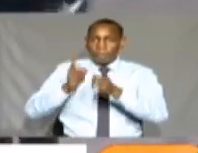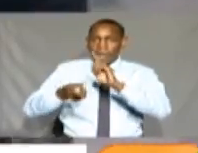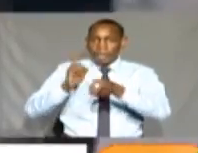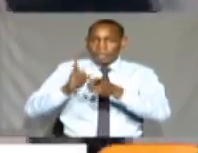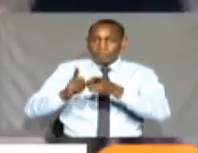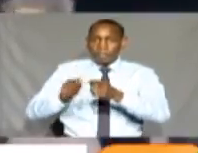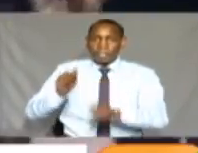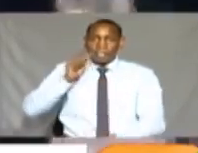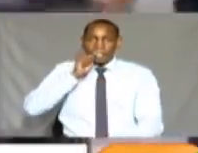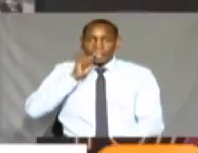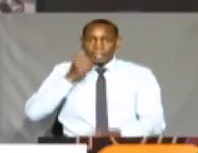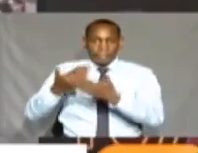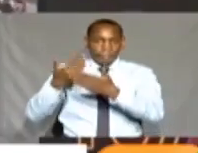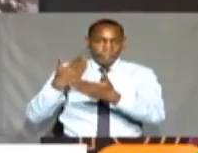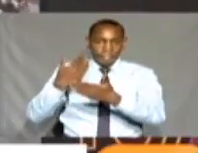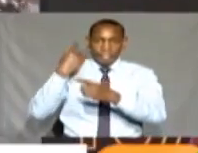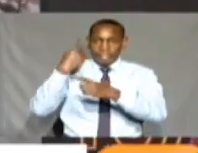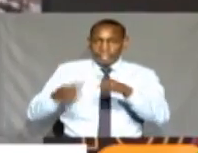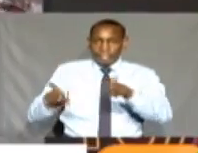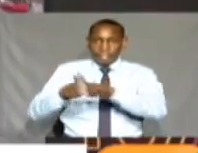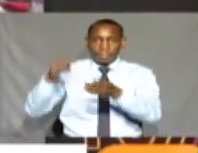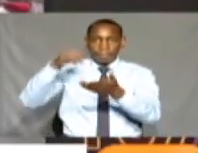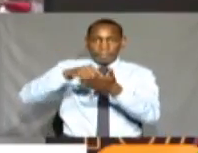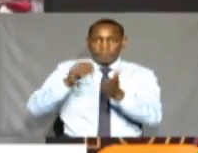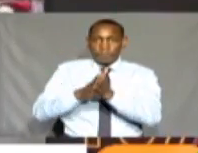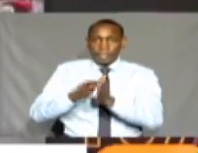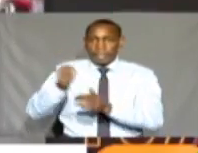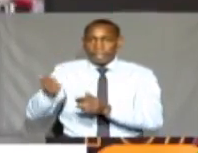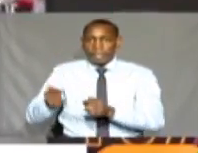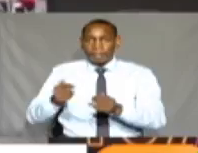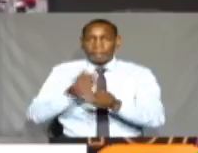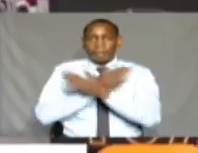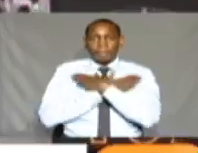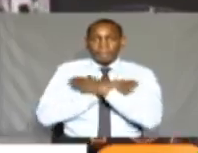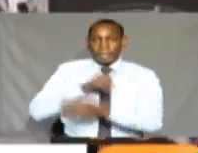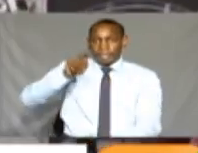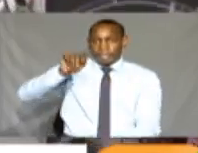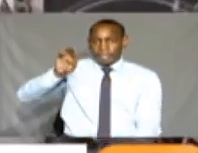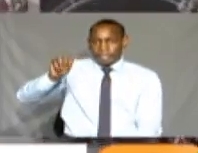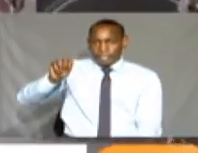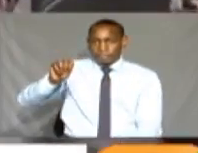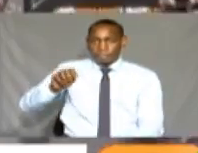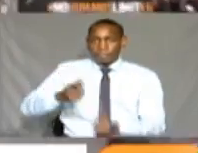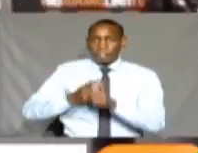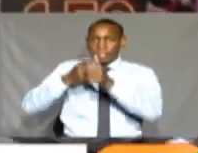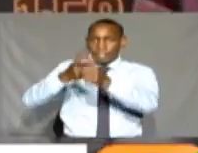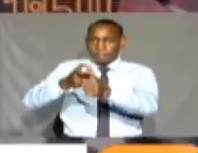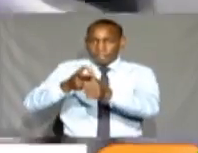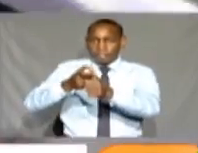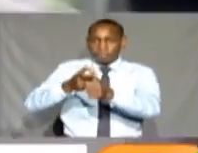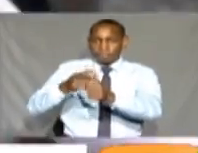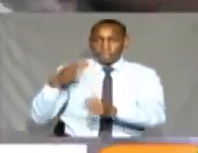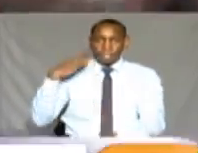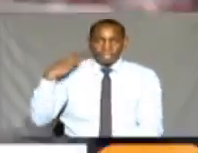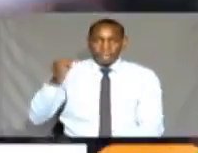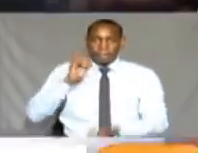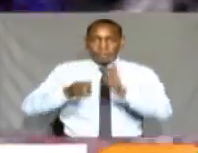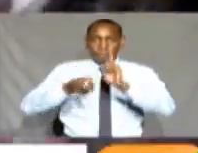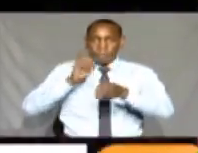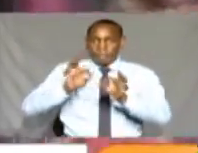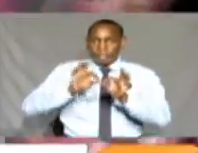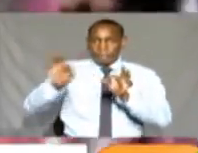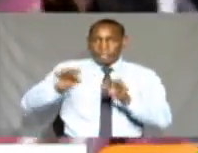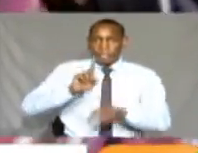za Uingereza mapema mwaka huu amejumuishwa na mwenzake Timothy Cheruiyot, ametuzwa kama bingwa wa mbio za